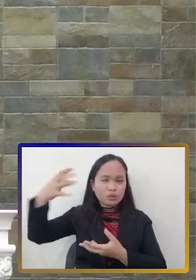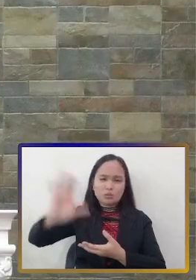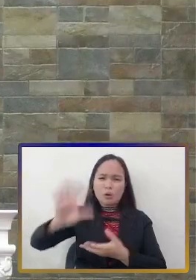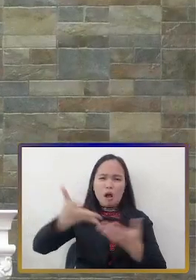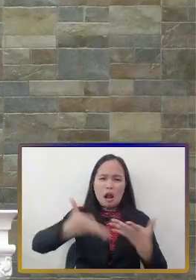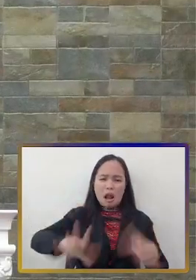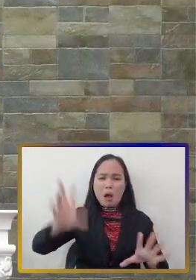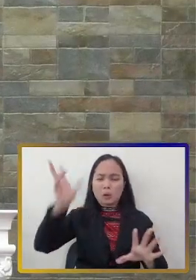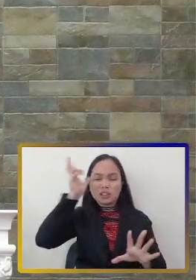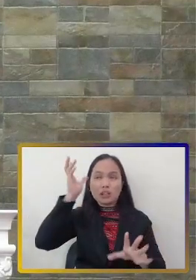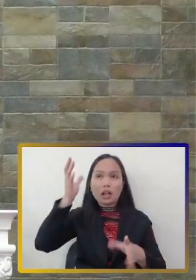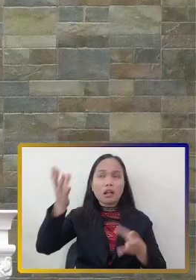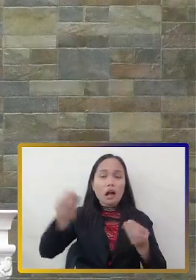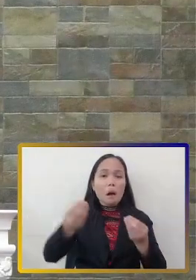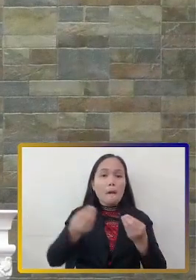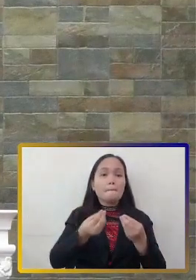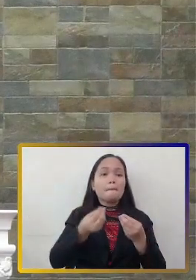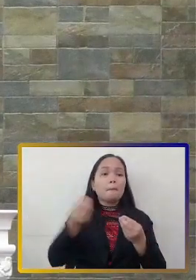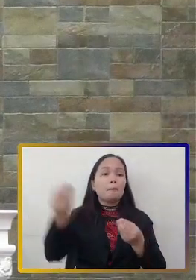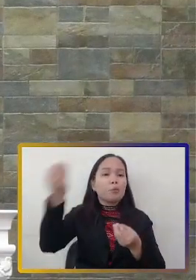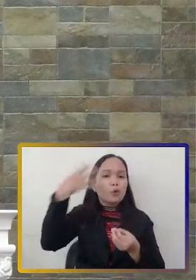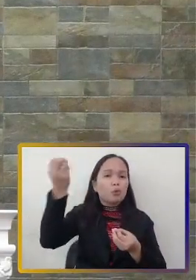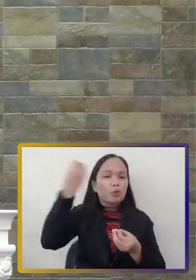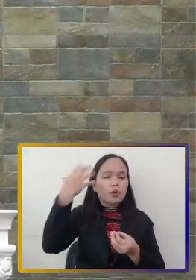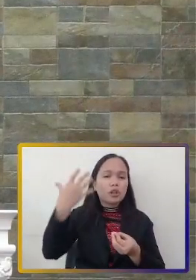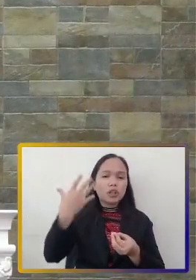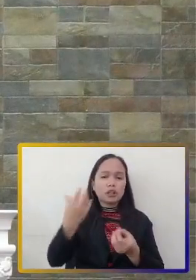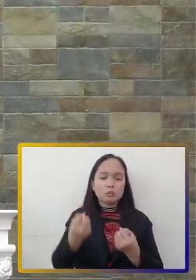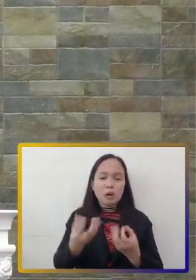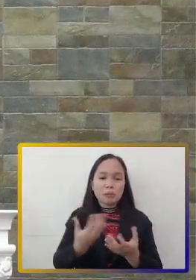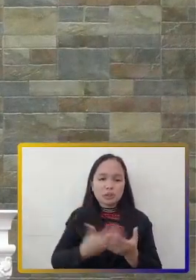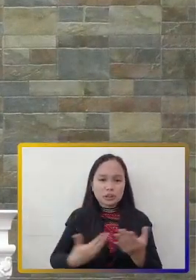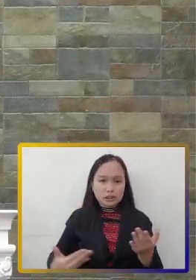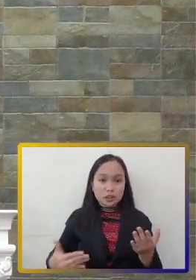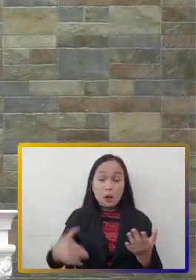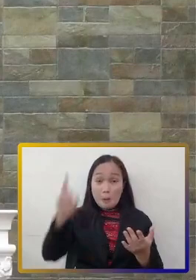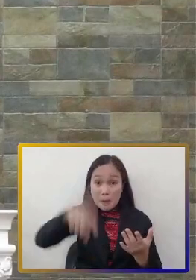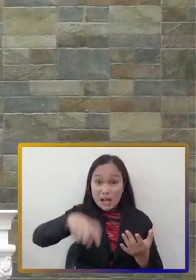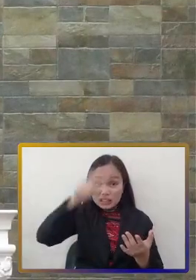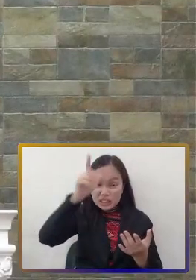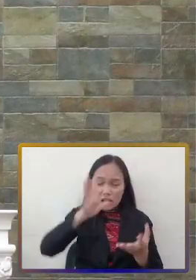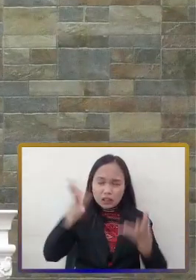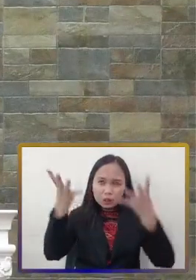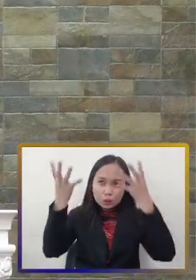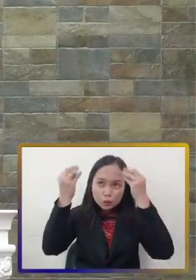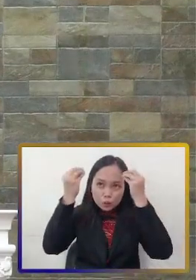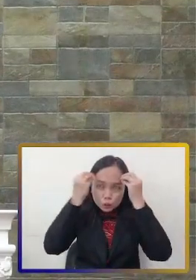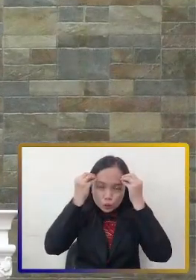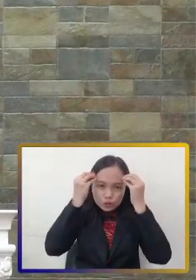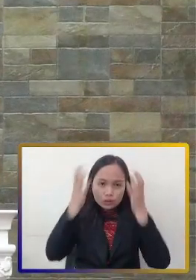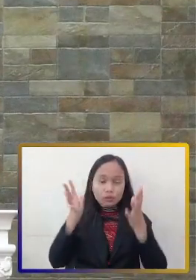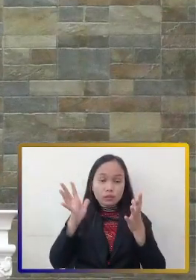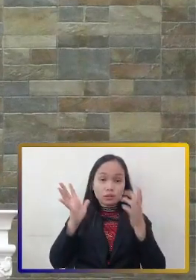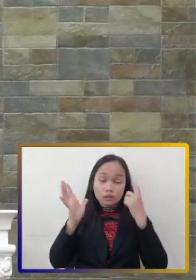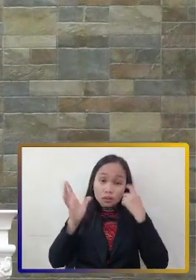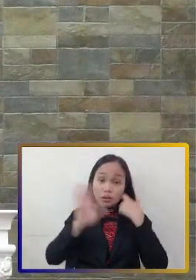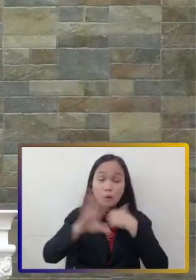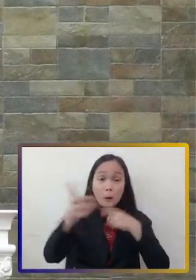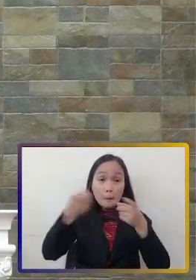Huwag nyong pahintulutan na dapat sana ang Diyos ang nadyadyan sa inyong stronghold.